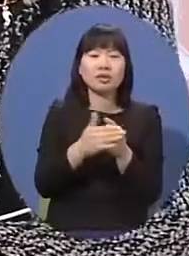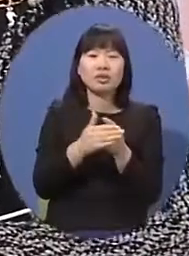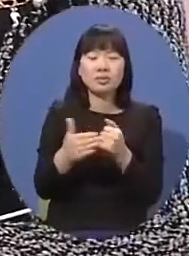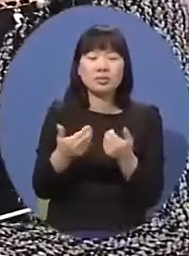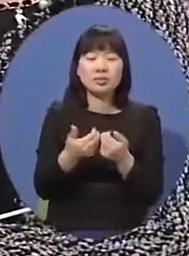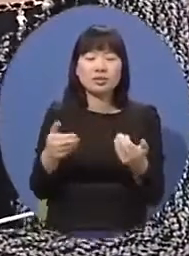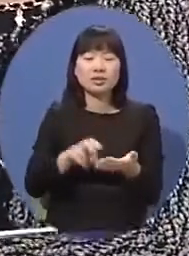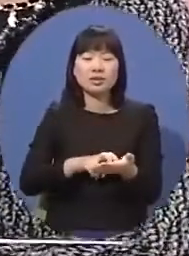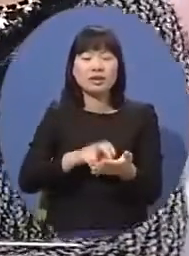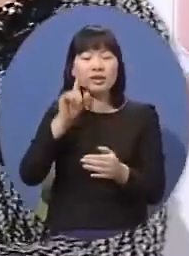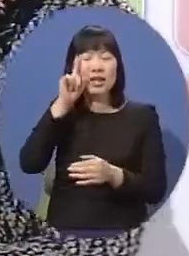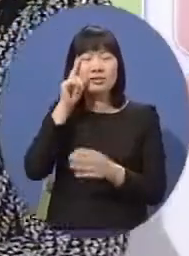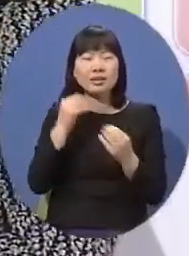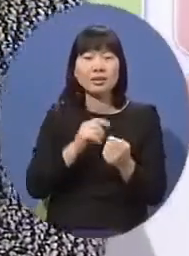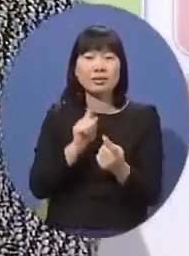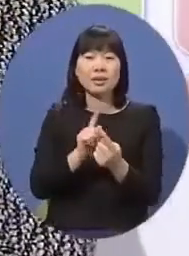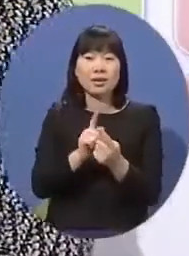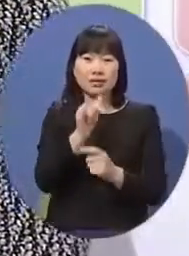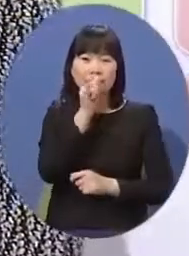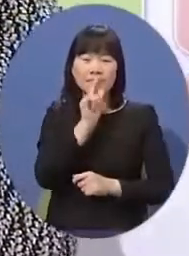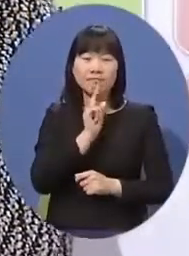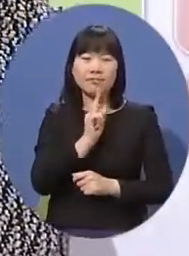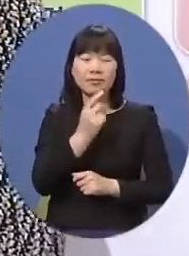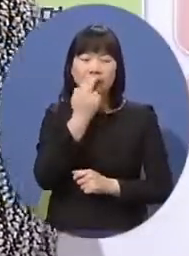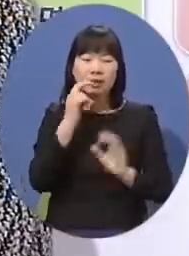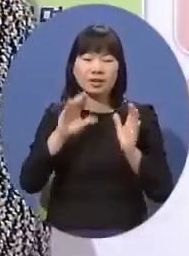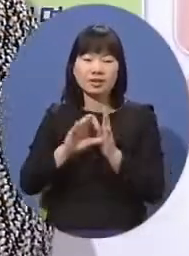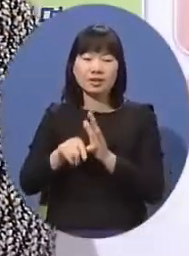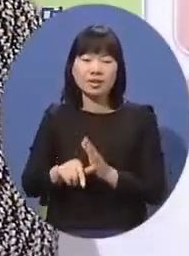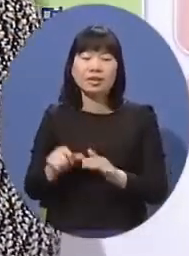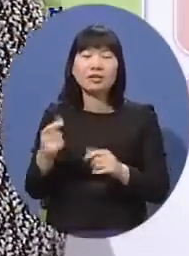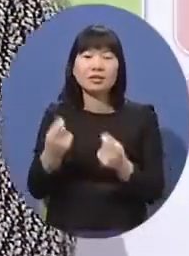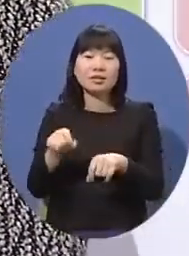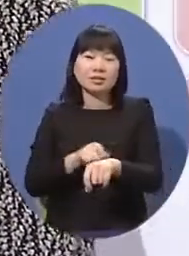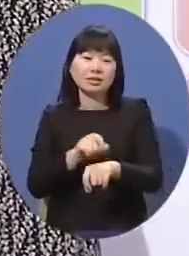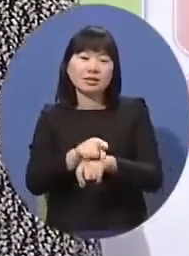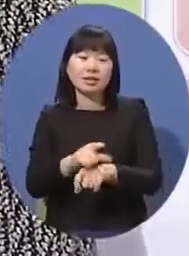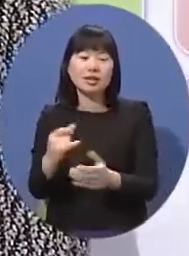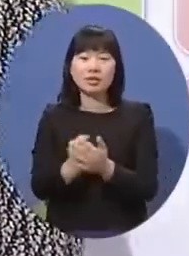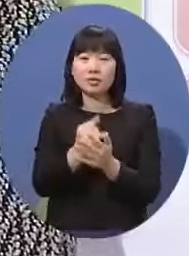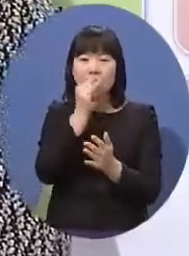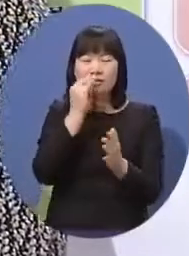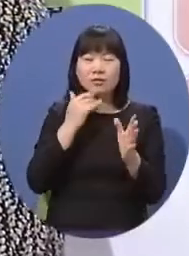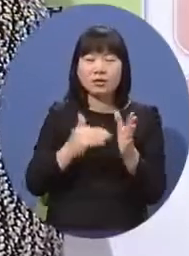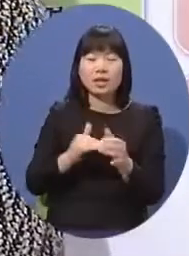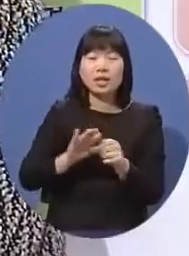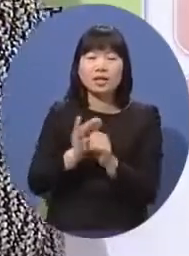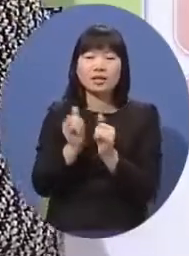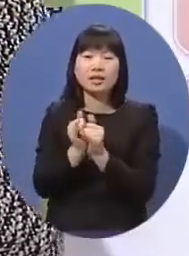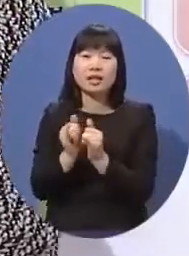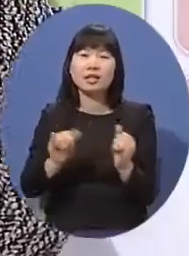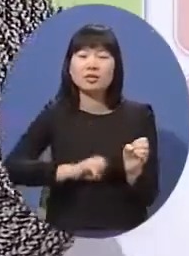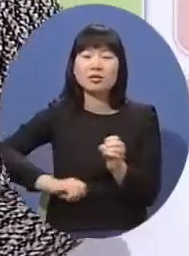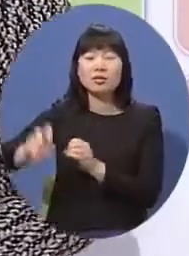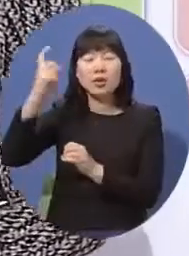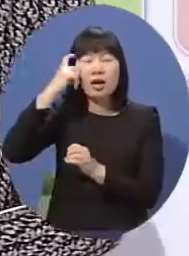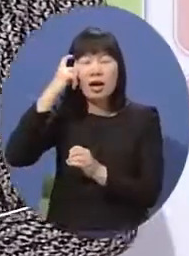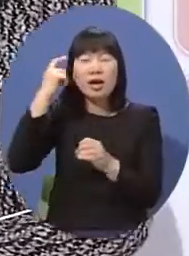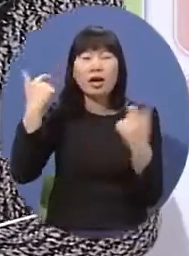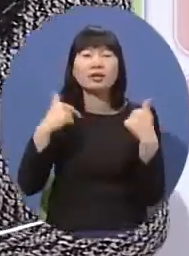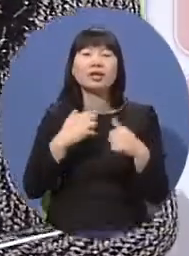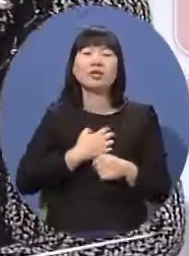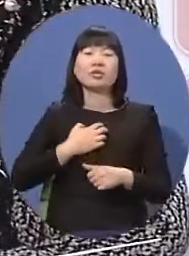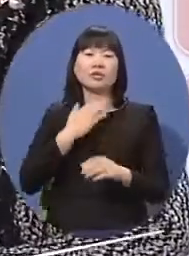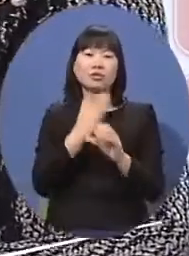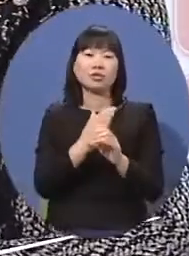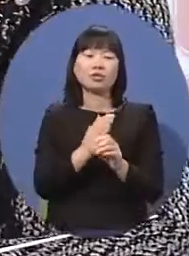많이 갖게 된다라는 거예요. 그래서 영아기에는 이제 그런 특성을 이제 갖게 되고 그래서 사랑하는 사람을 잃어버릴까 봐 항상